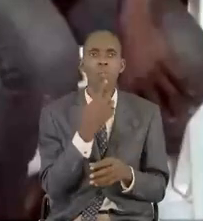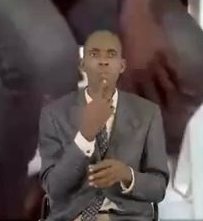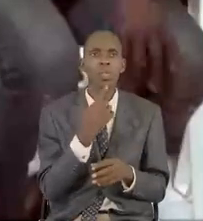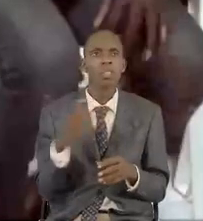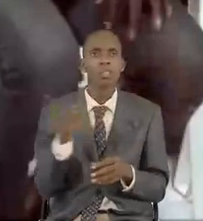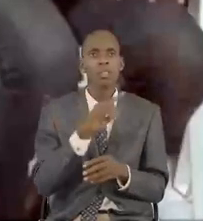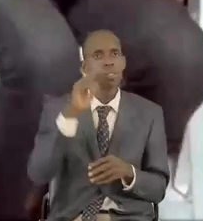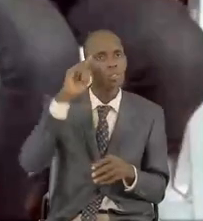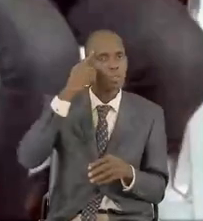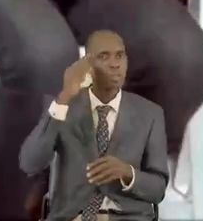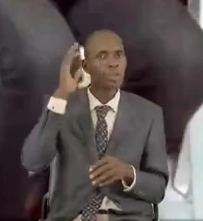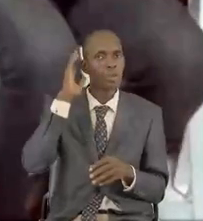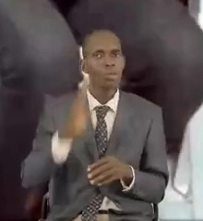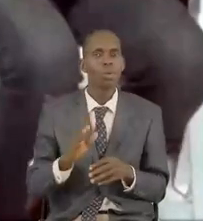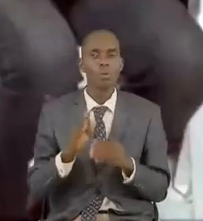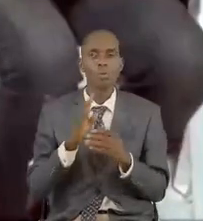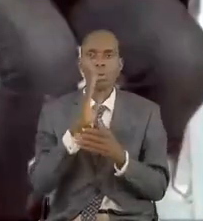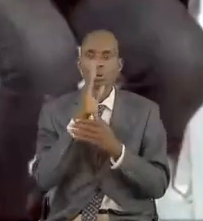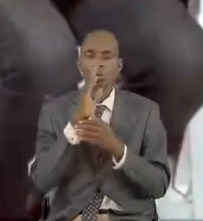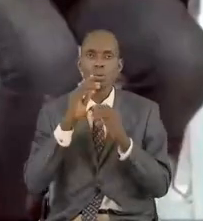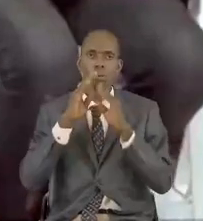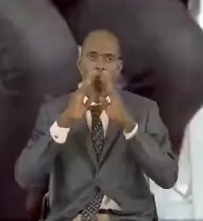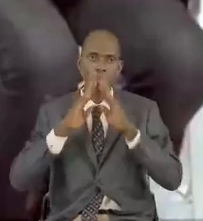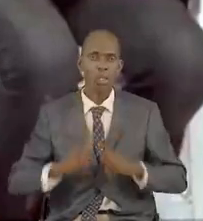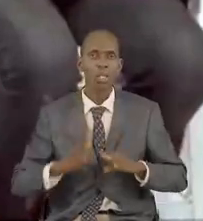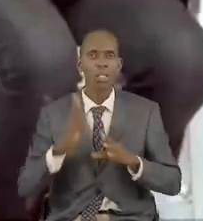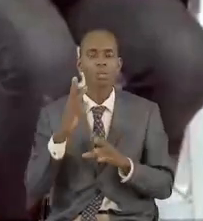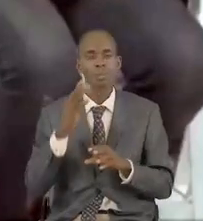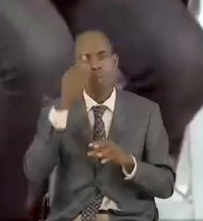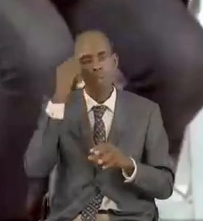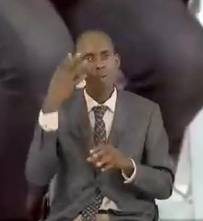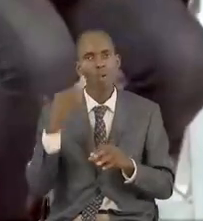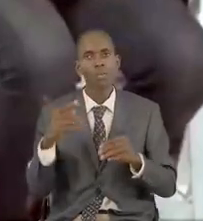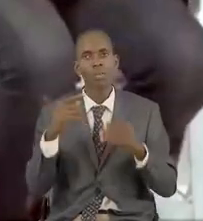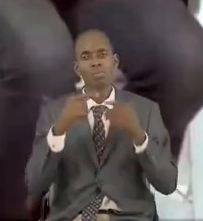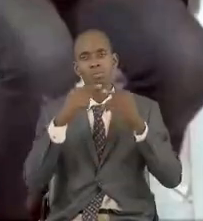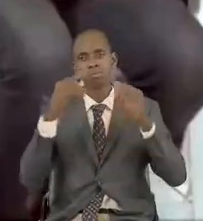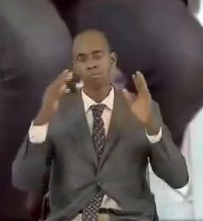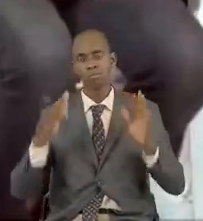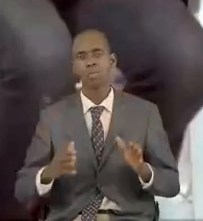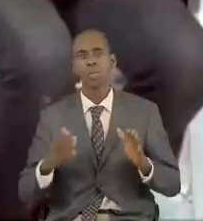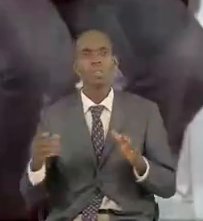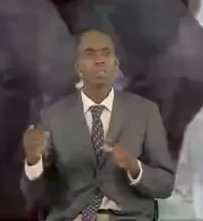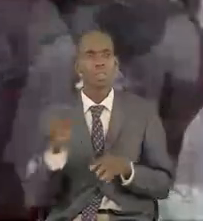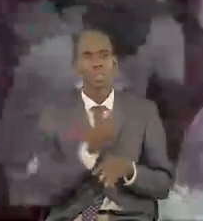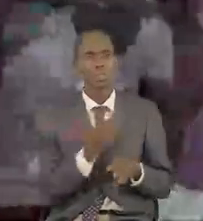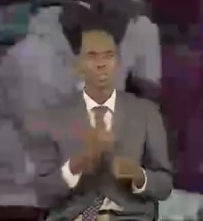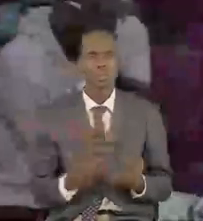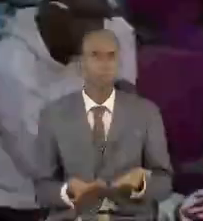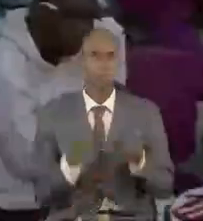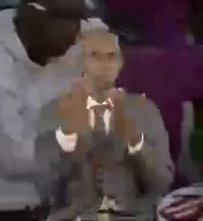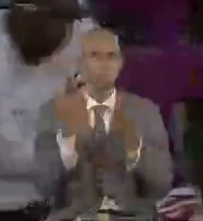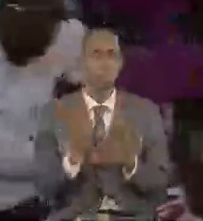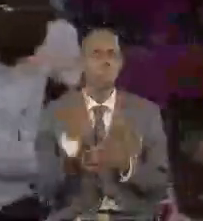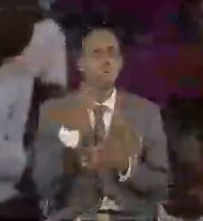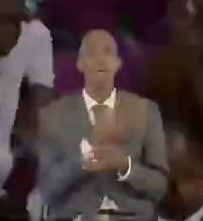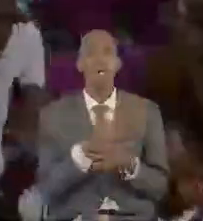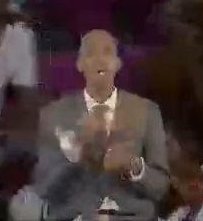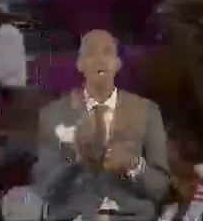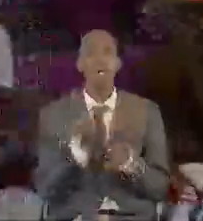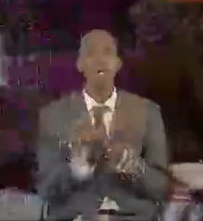le faire taire à cause de l'opposition qu'ils ont suscité mais ils ont